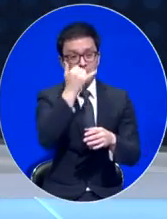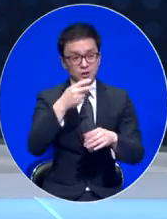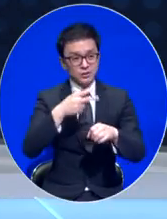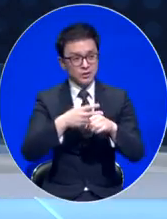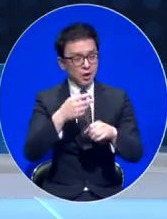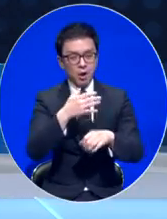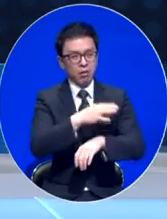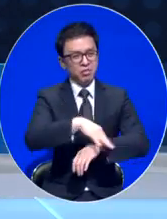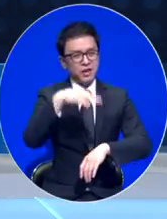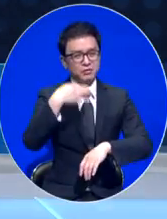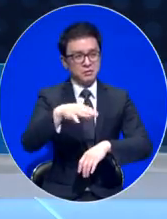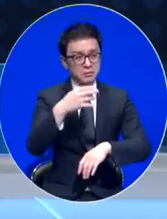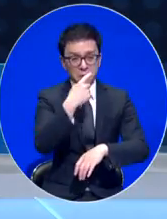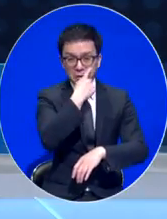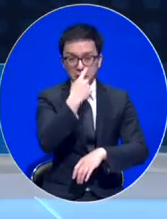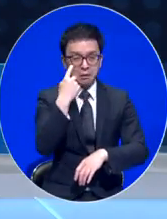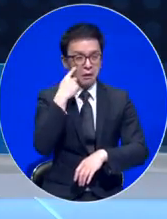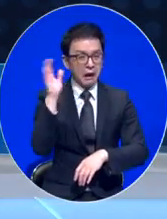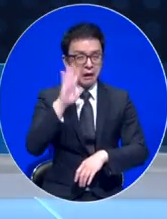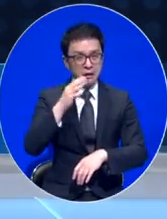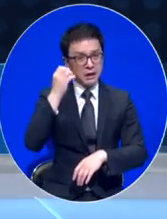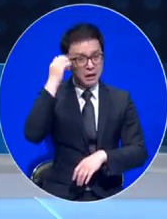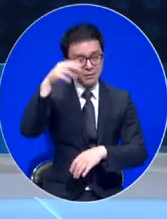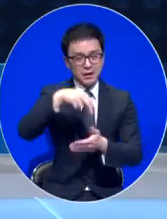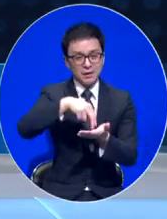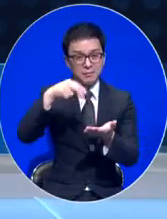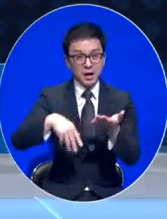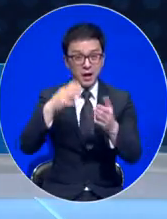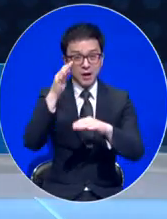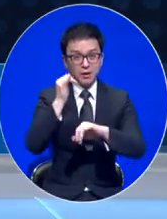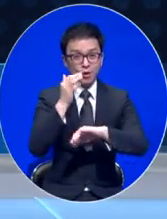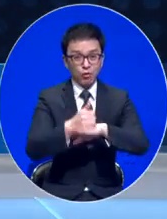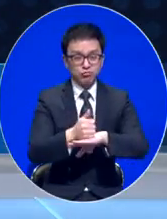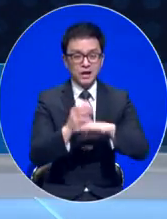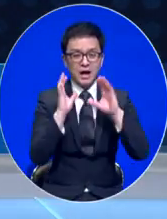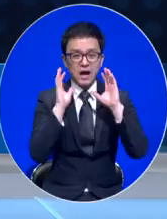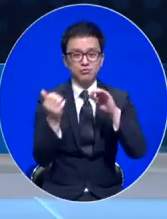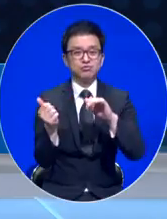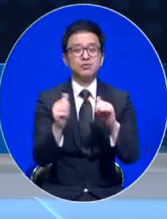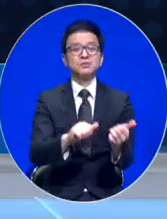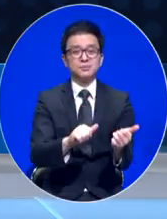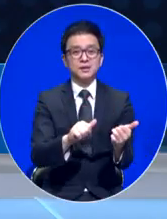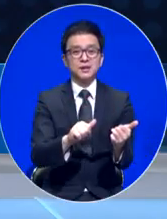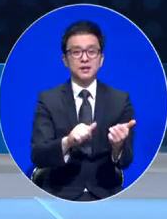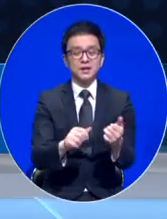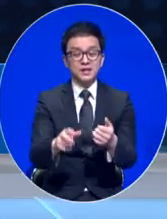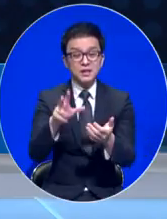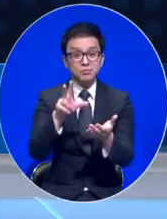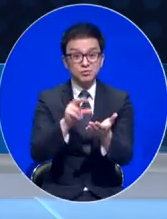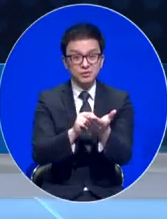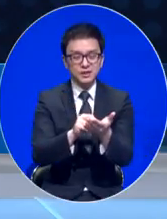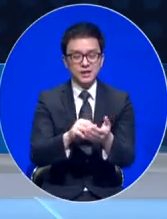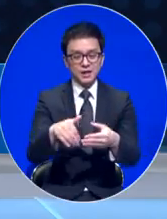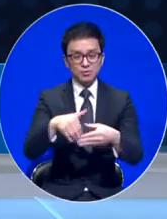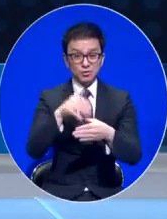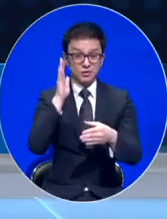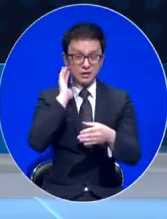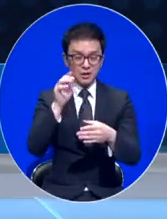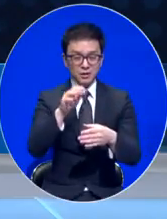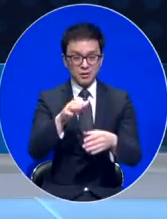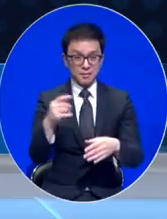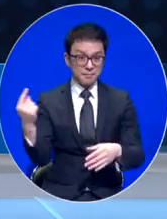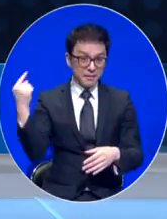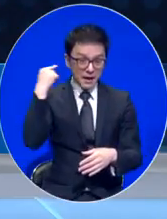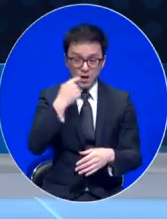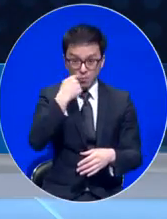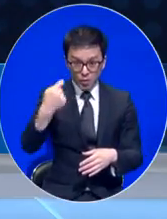이에 지난 20일 문재인 대통령은 비슷한 일이 더 발생하지 않도록 이런 문제를 완전히 해결할 대책을 세워 신속히 보고할